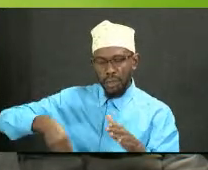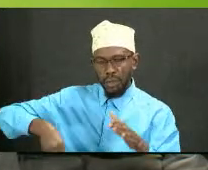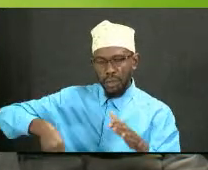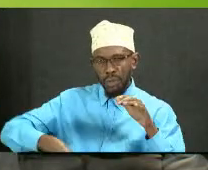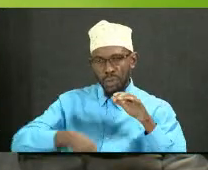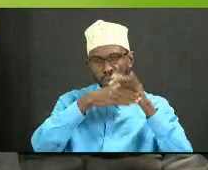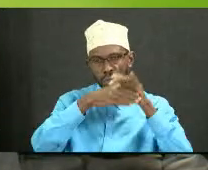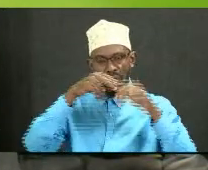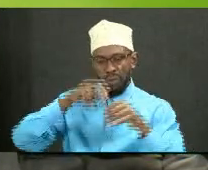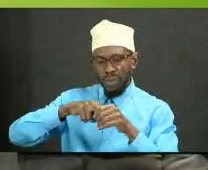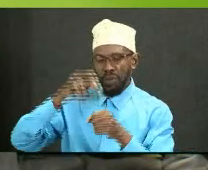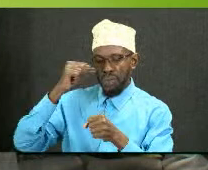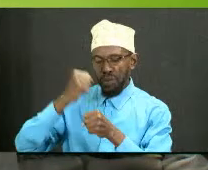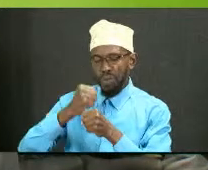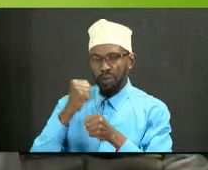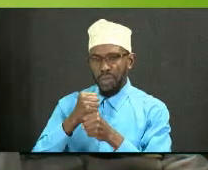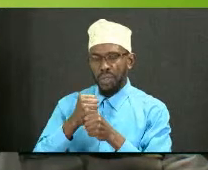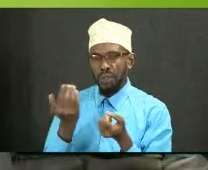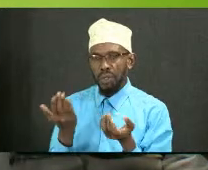umeachishwa kazi,